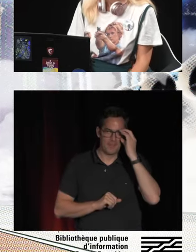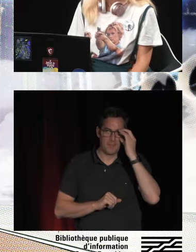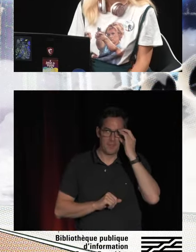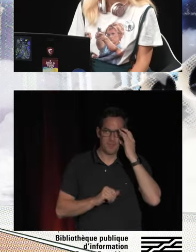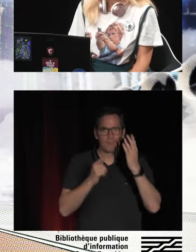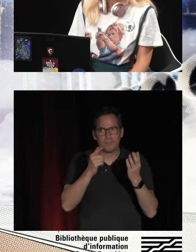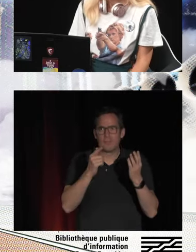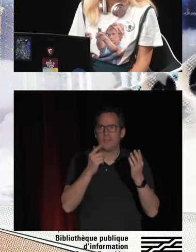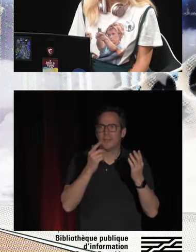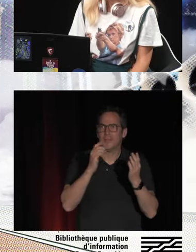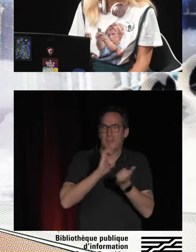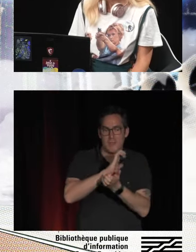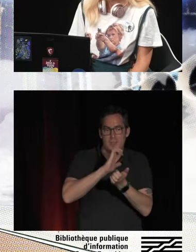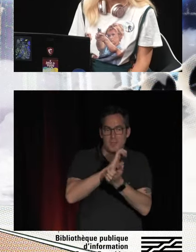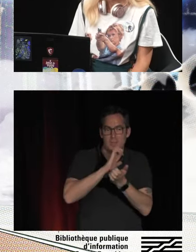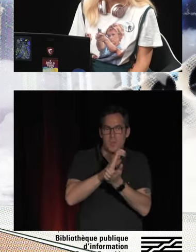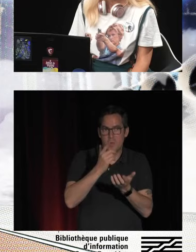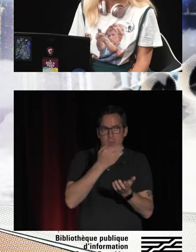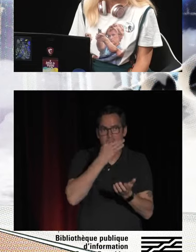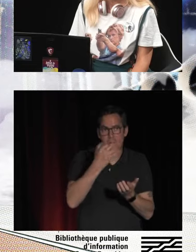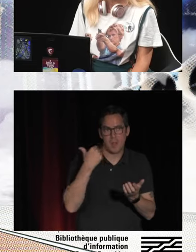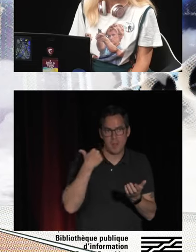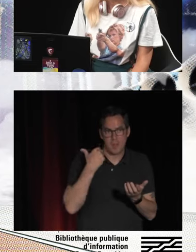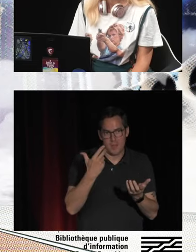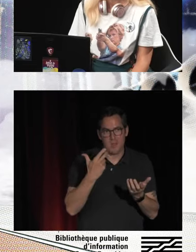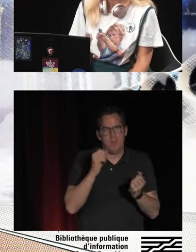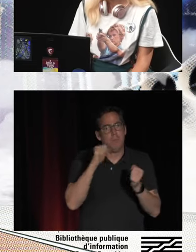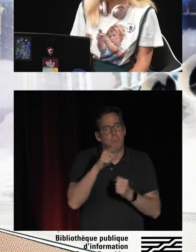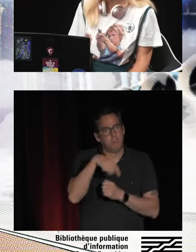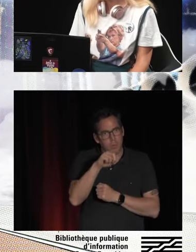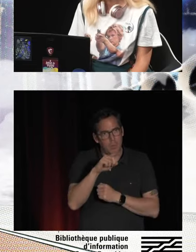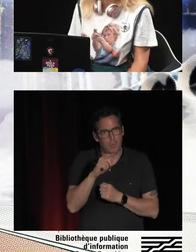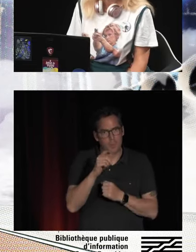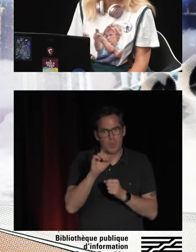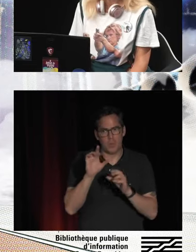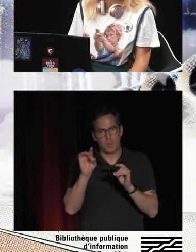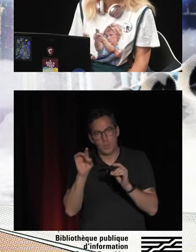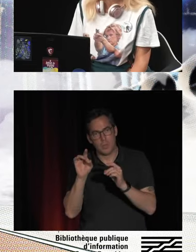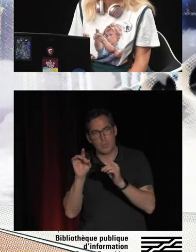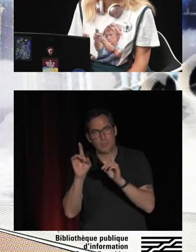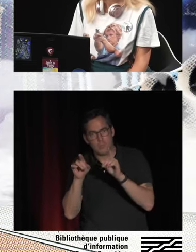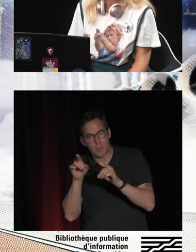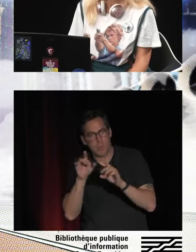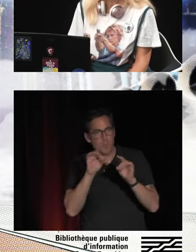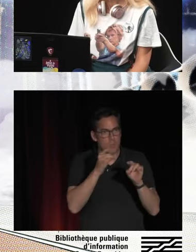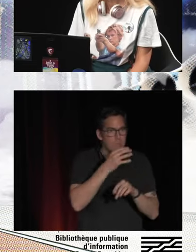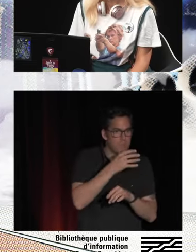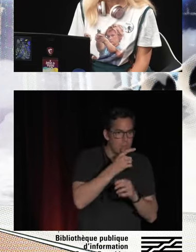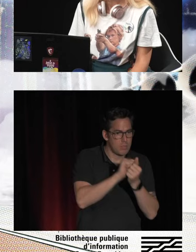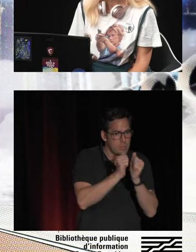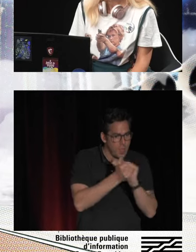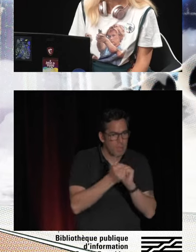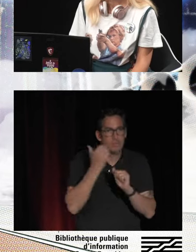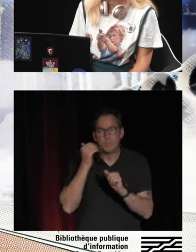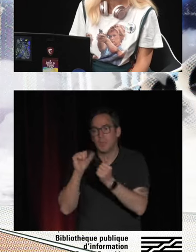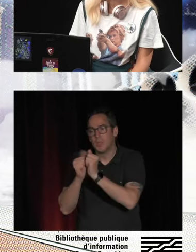Alors, comme on est chez Infogrames, bah, des fois, comme là je viens de le faire, vous pouvez toucher à la neige, et des fois non. Des fois, si vous touchez à